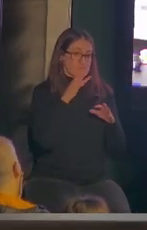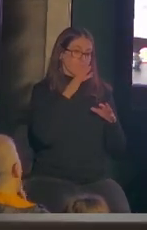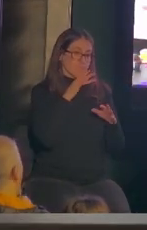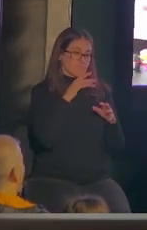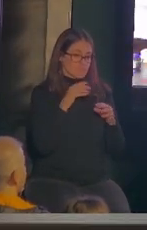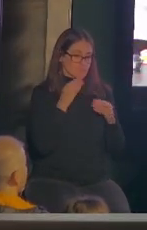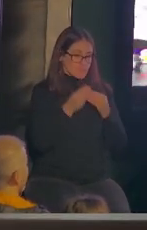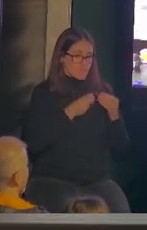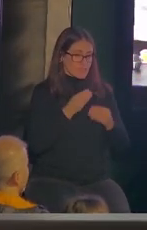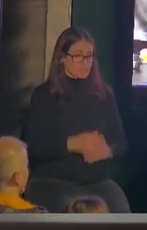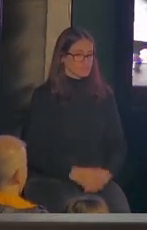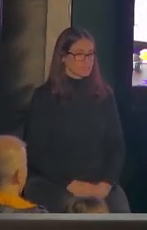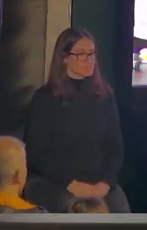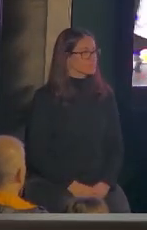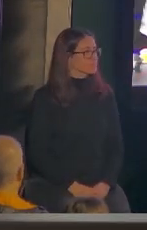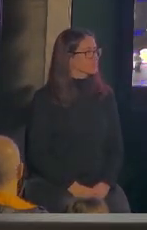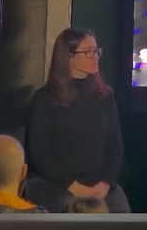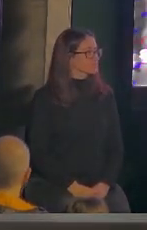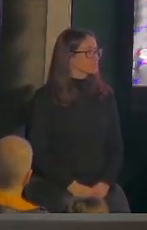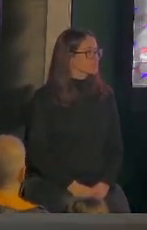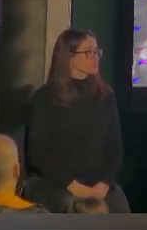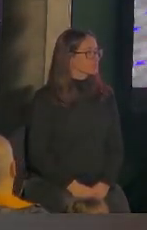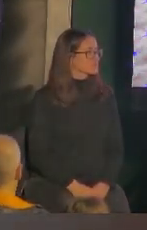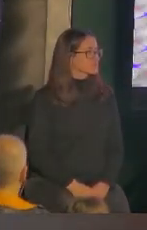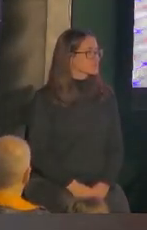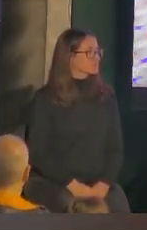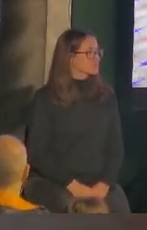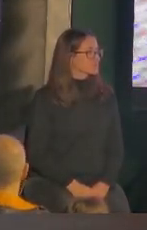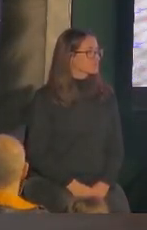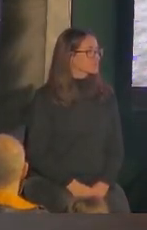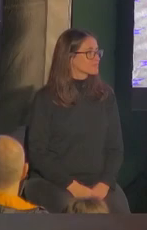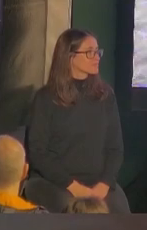airegem. Bueno.